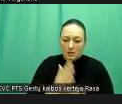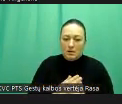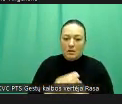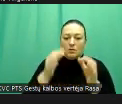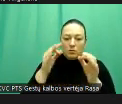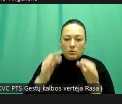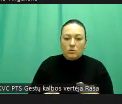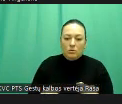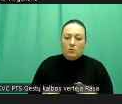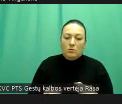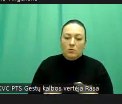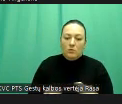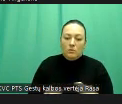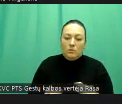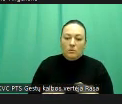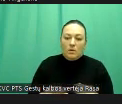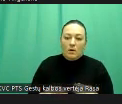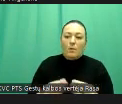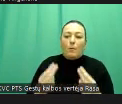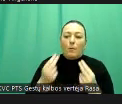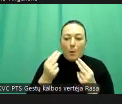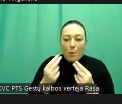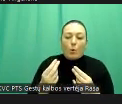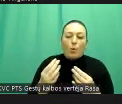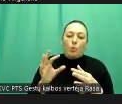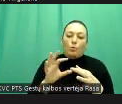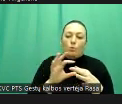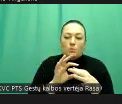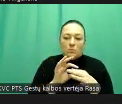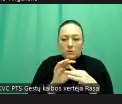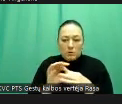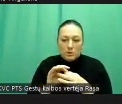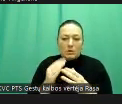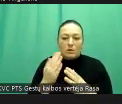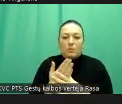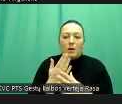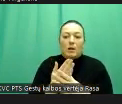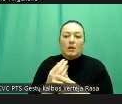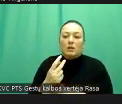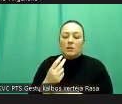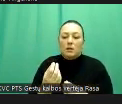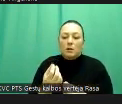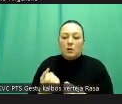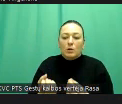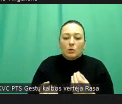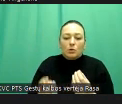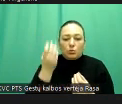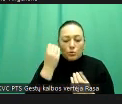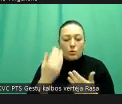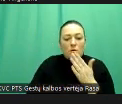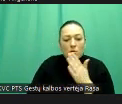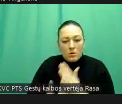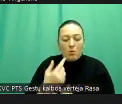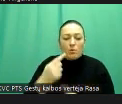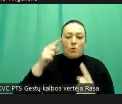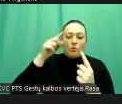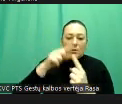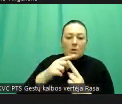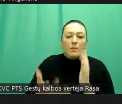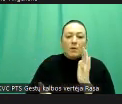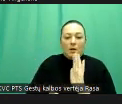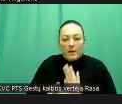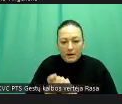tikrųjų tarp dalykiškumas padeda mums pažiūrėti visą taip naujai, tinkamiau ir rasti